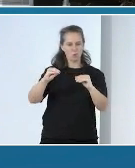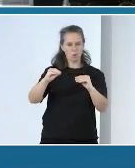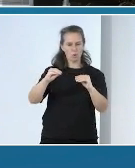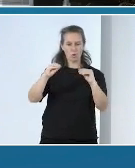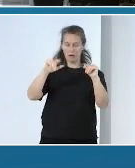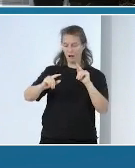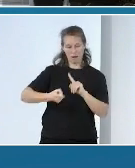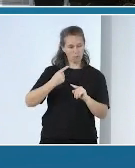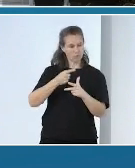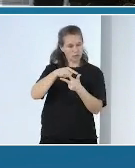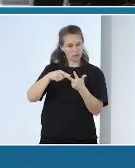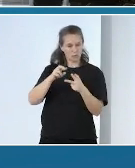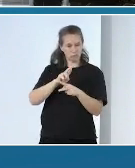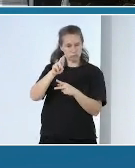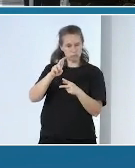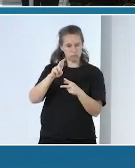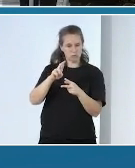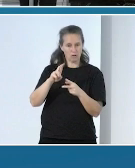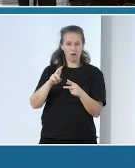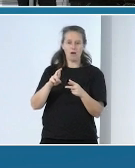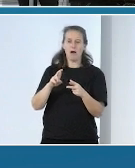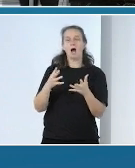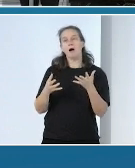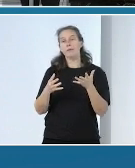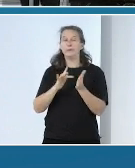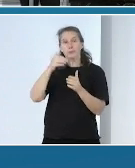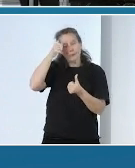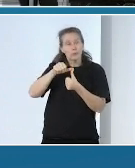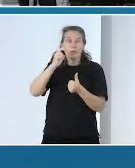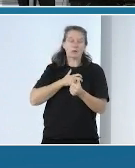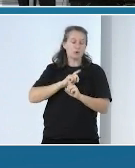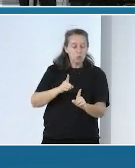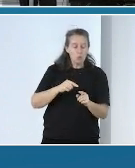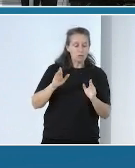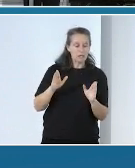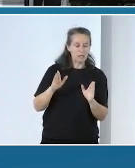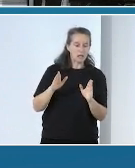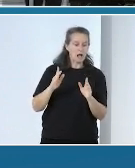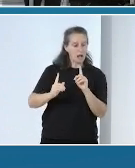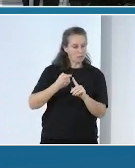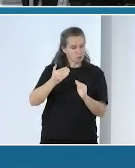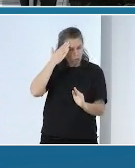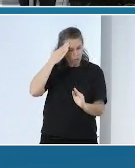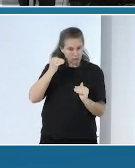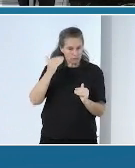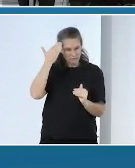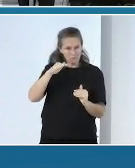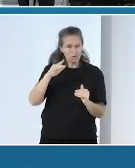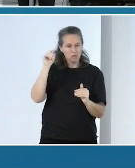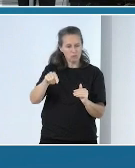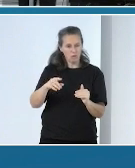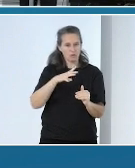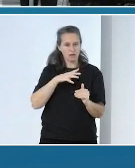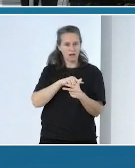qui sont importants. Bon, ce n'est pas la peine de retenir ça par cœur, hein, mais c'est important à connaître, à savoir qu'on